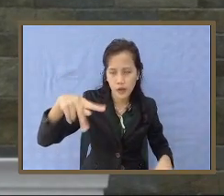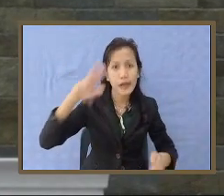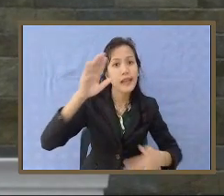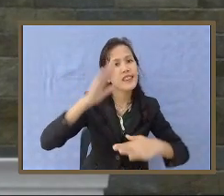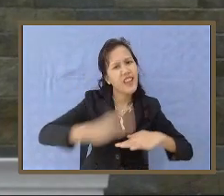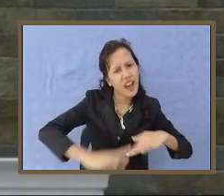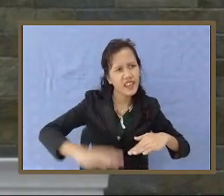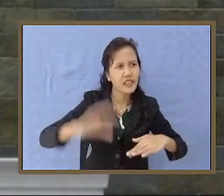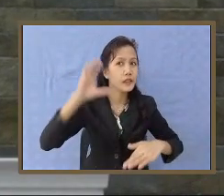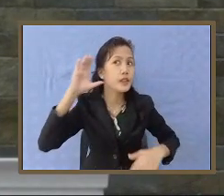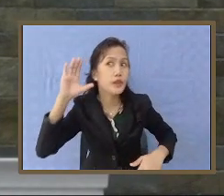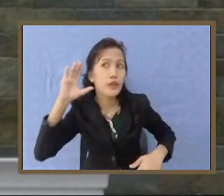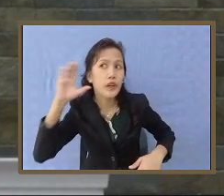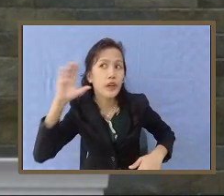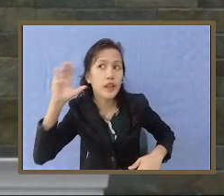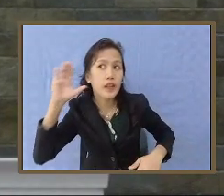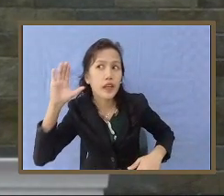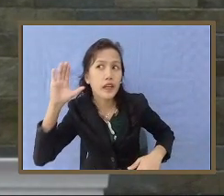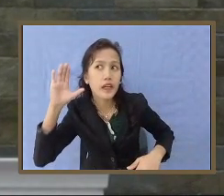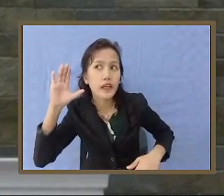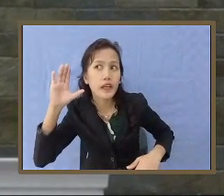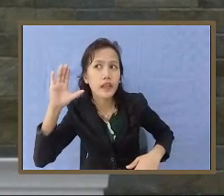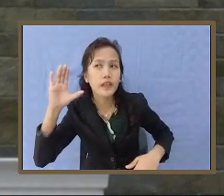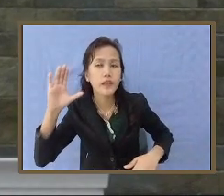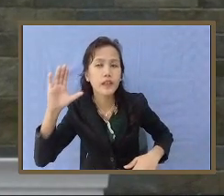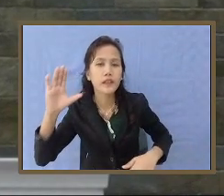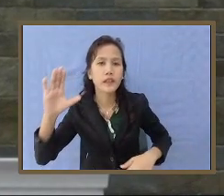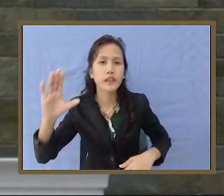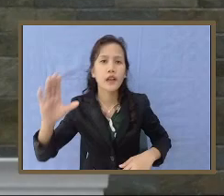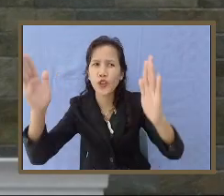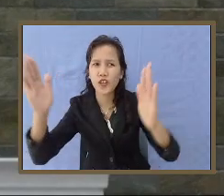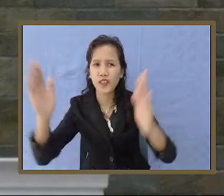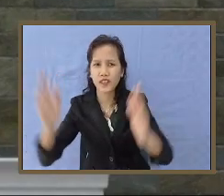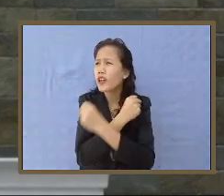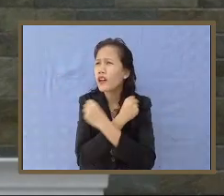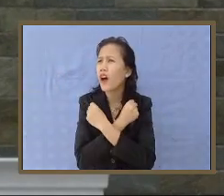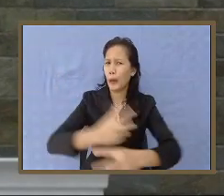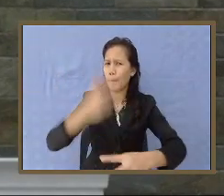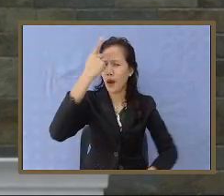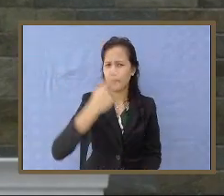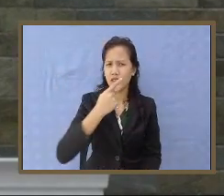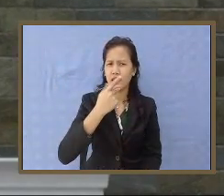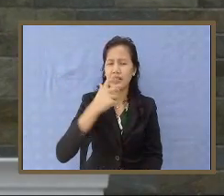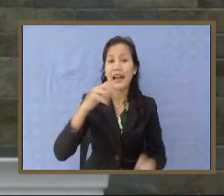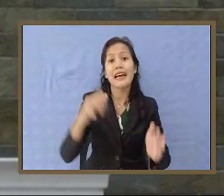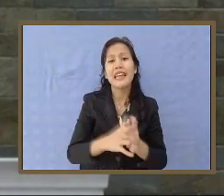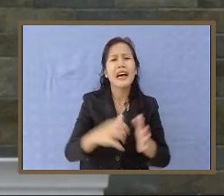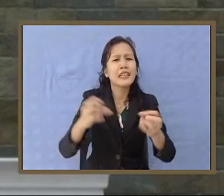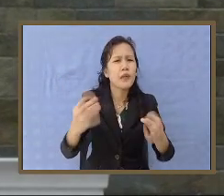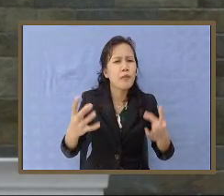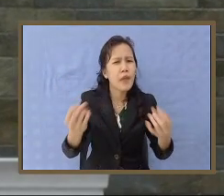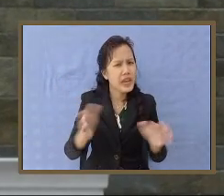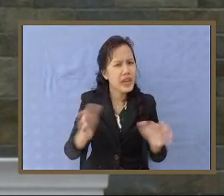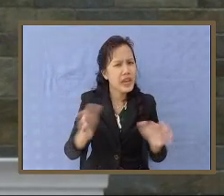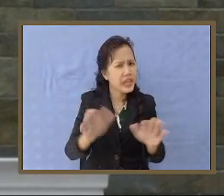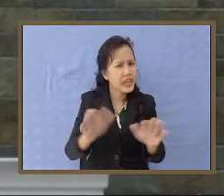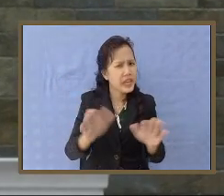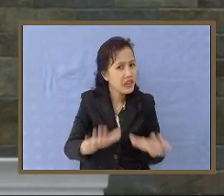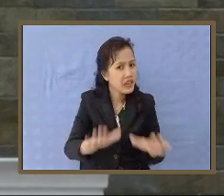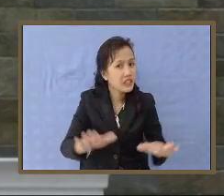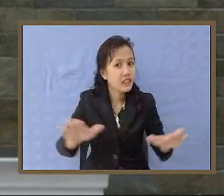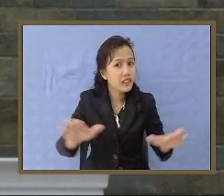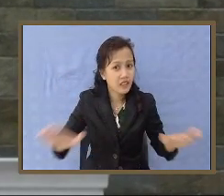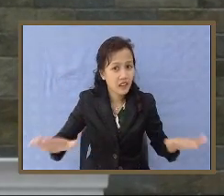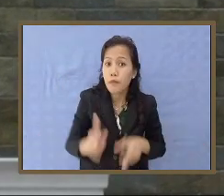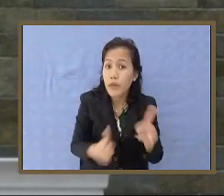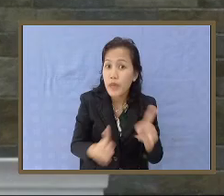What a disgrace. It's really a disgrace. That's why many children today, many young people today,